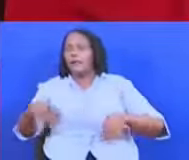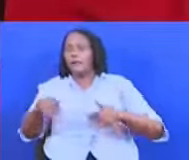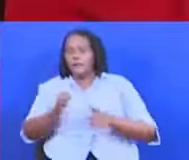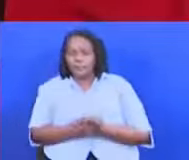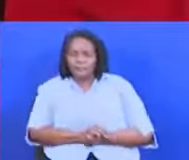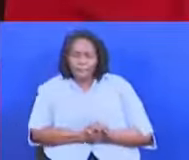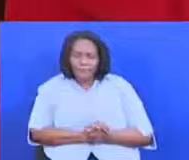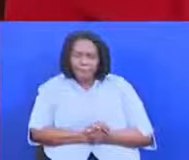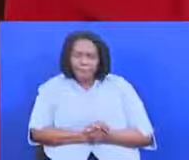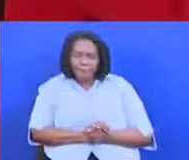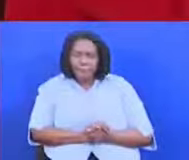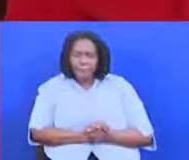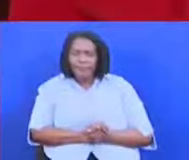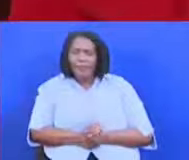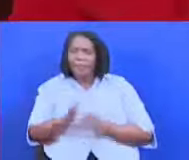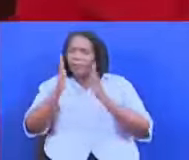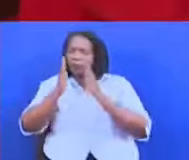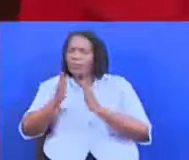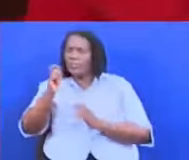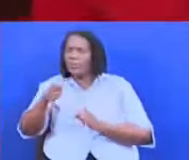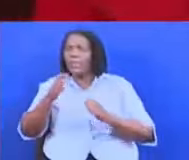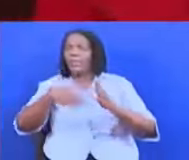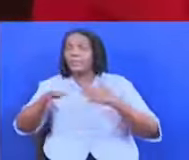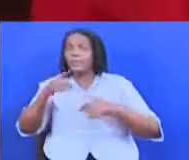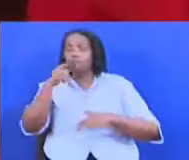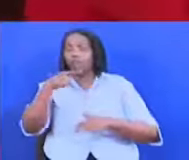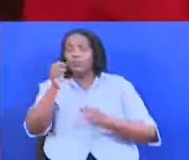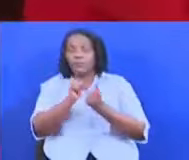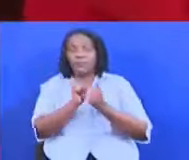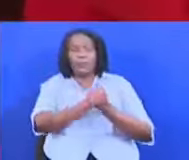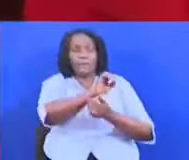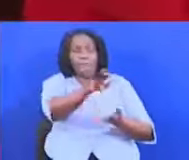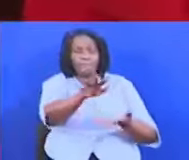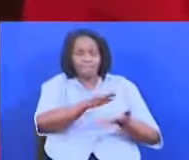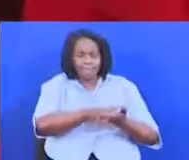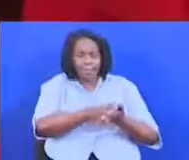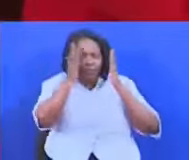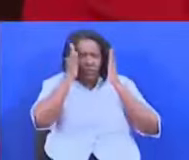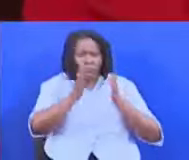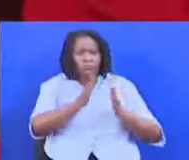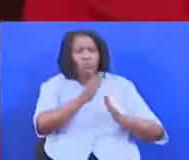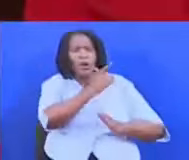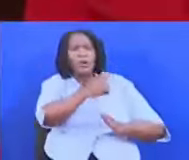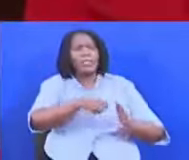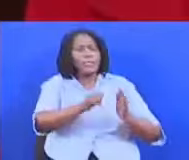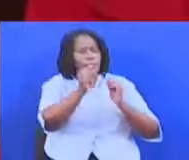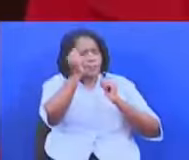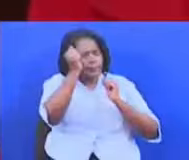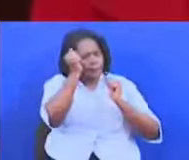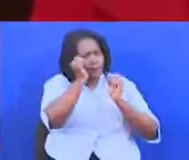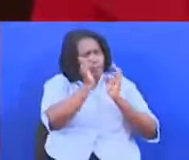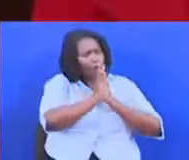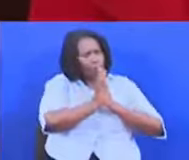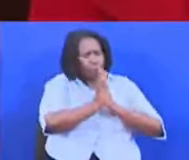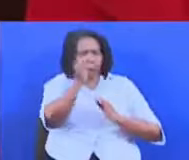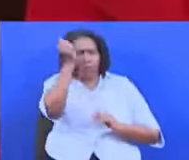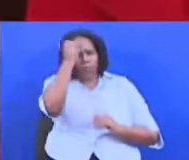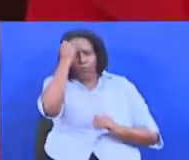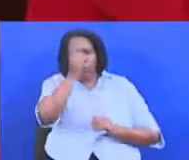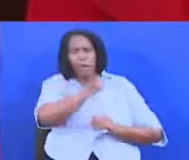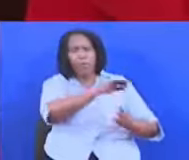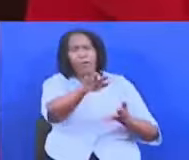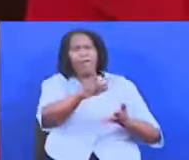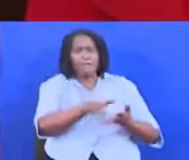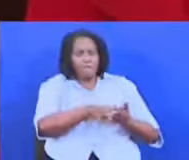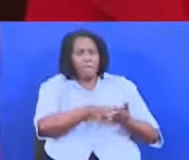Spika, naomba nizungumzie swala la uvuvi. Nimshukuru sana Mheshimiwa Rais kwa namna ambavyo amekumbuka wavuvi wa kanda ya ziwa na hasa kwa maziwa